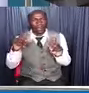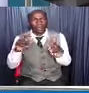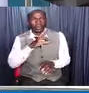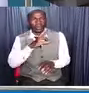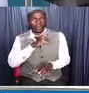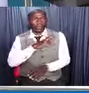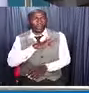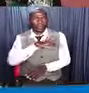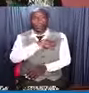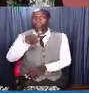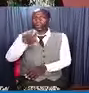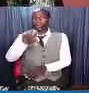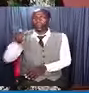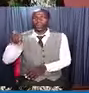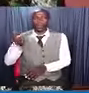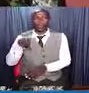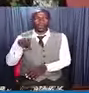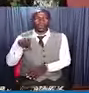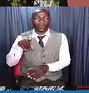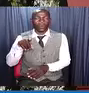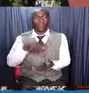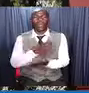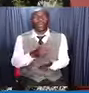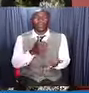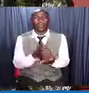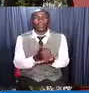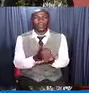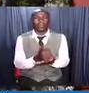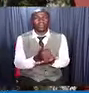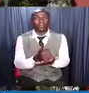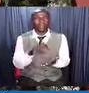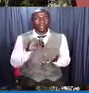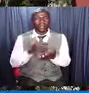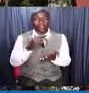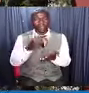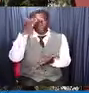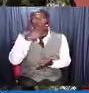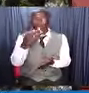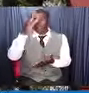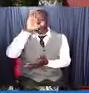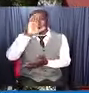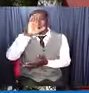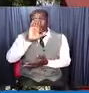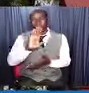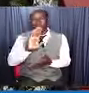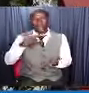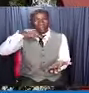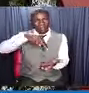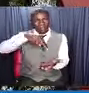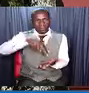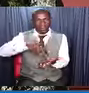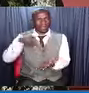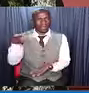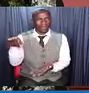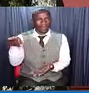Kumfaa kila mtu hapa. That is beneficial to each and every one of you. Bwana Yesu asifiwe sana. Amen. Ndio maana mtumishi wa Mungu. That's why the servant of God. Anaposimama. When